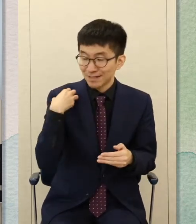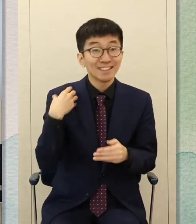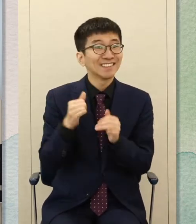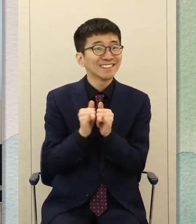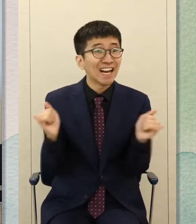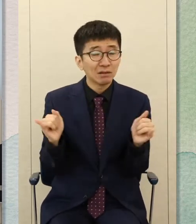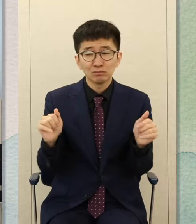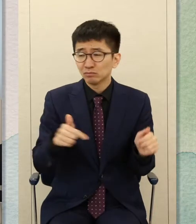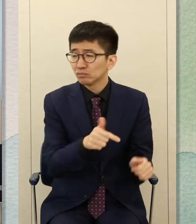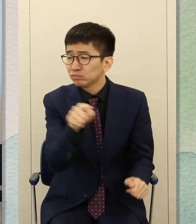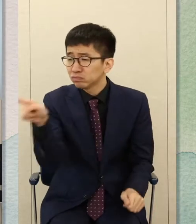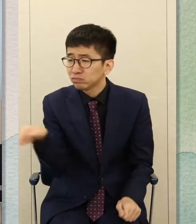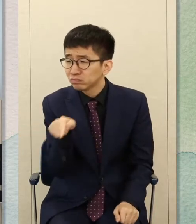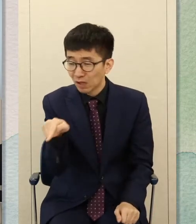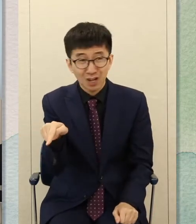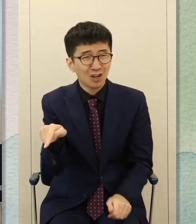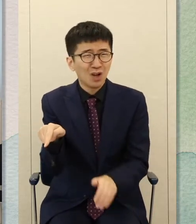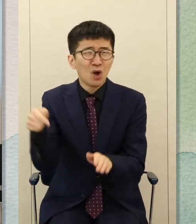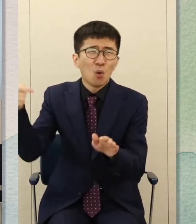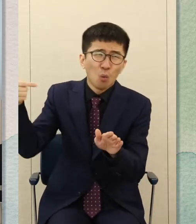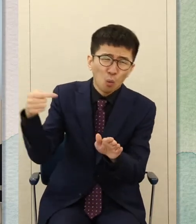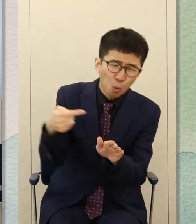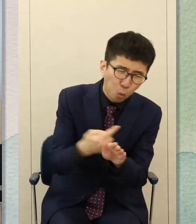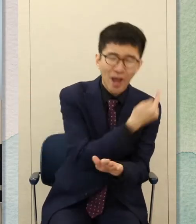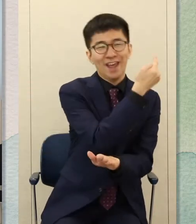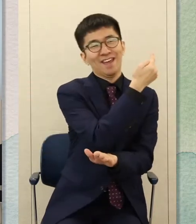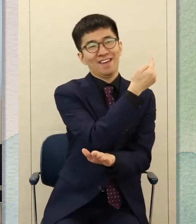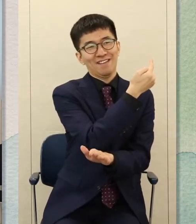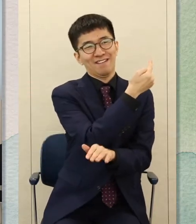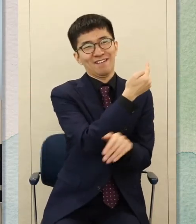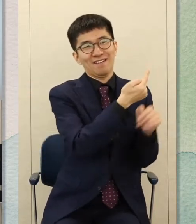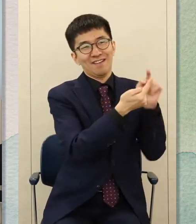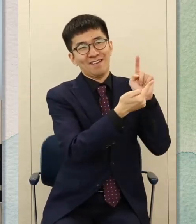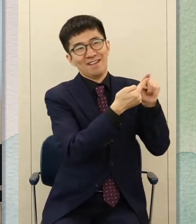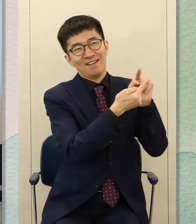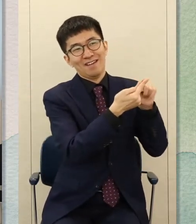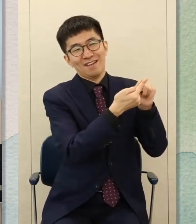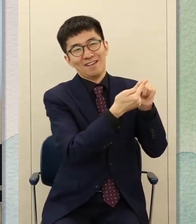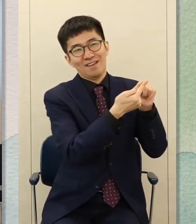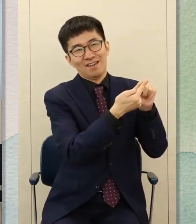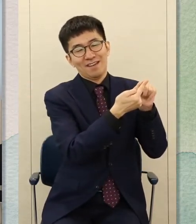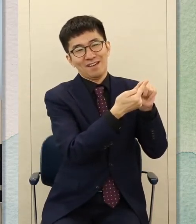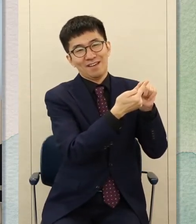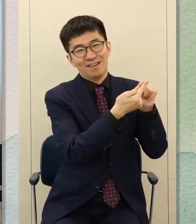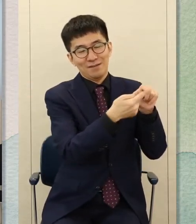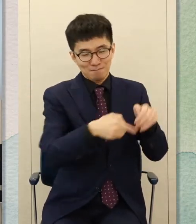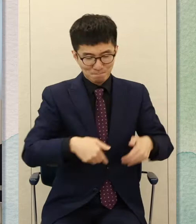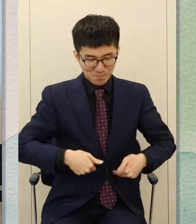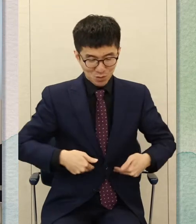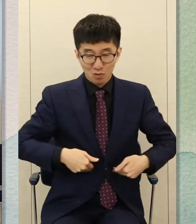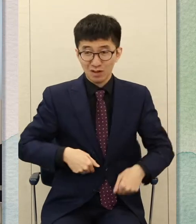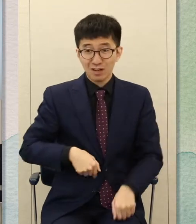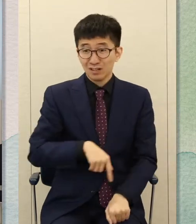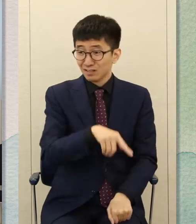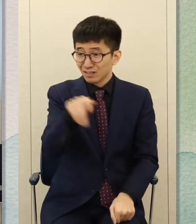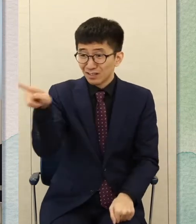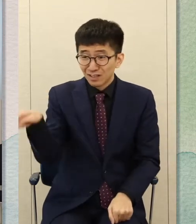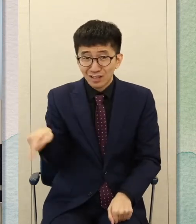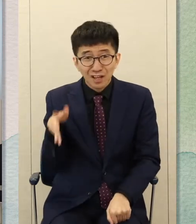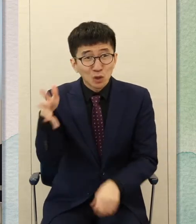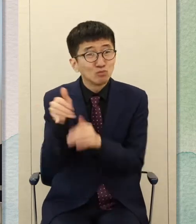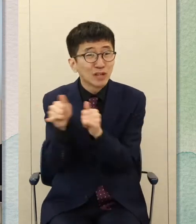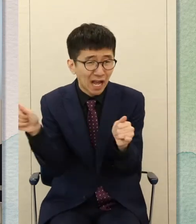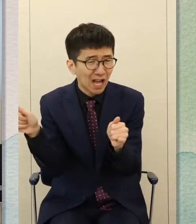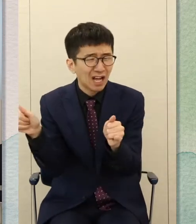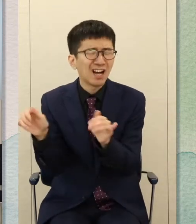거니까 저분들 빼고, 예, 저런 사람들은, 예, 아니어야 된다. 이제 관련 전문가가 아니면서도 그런